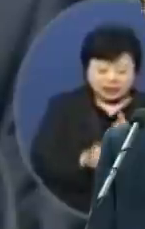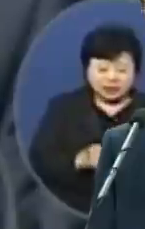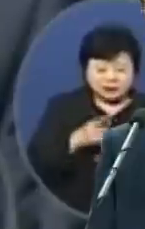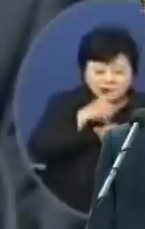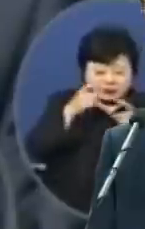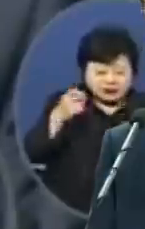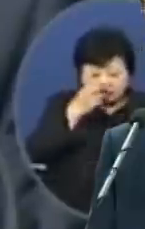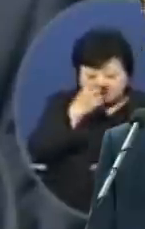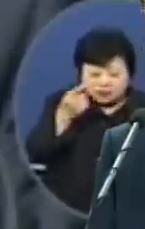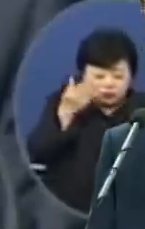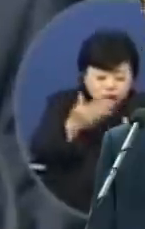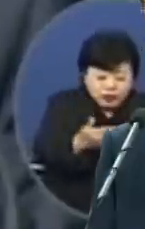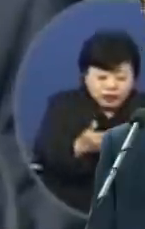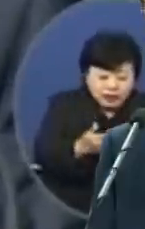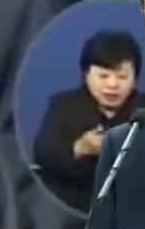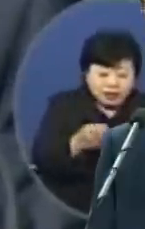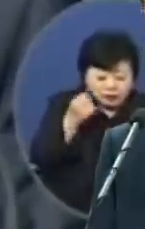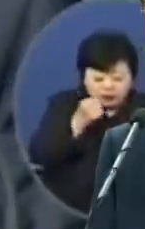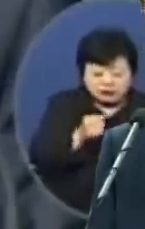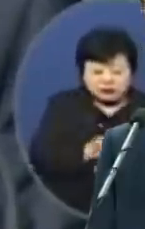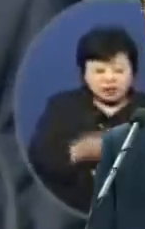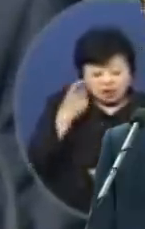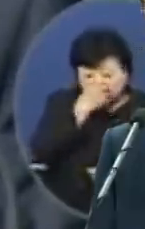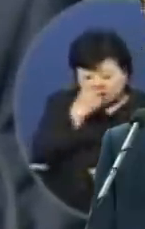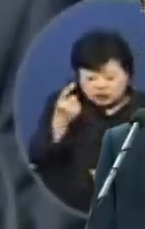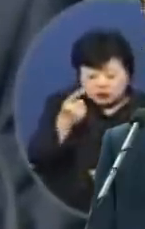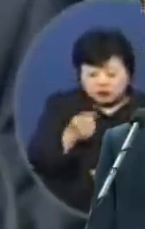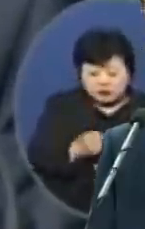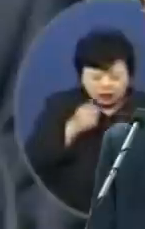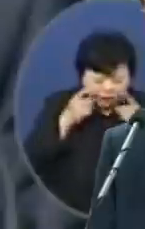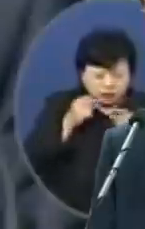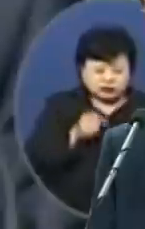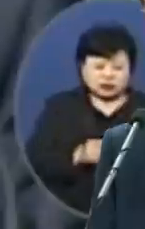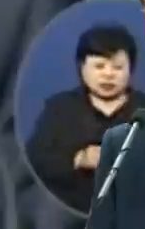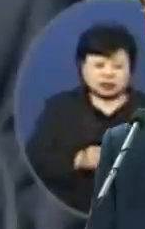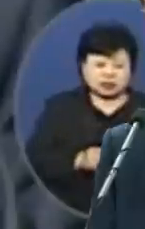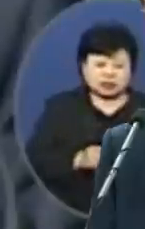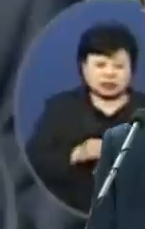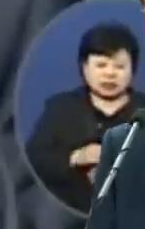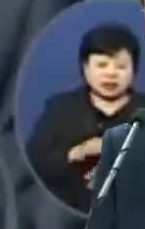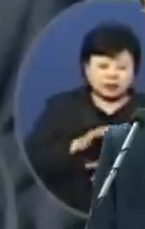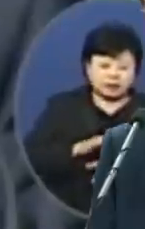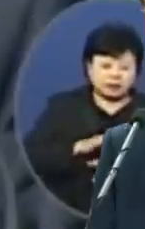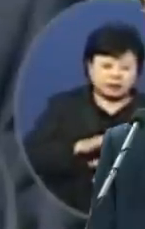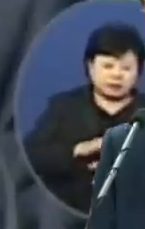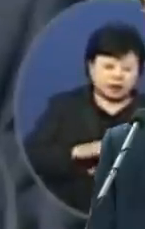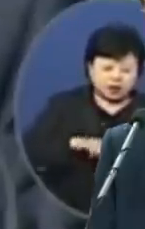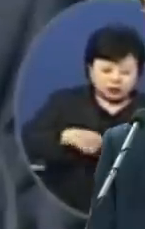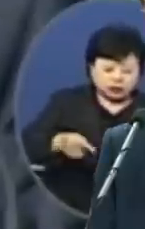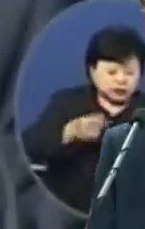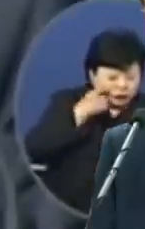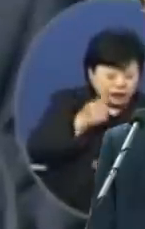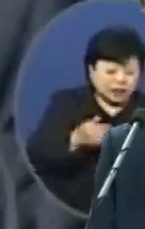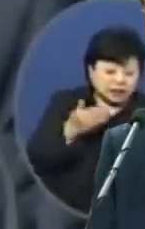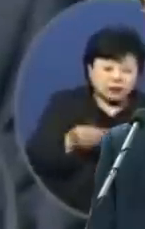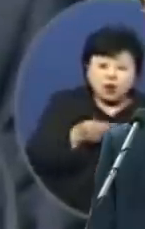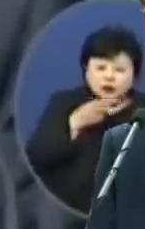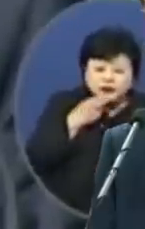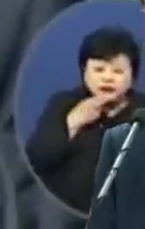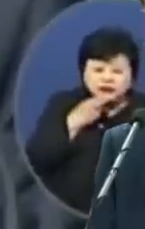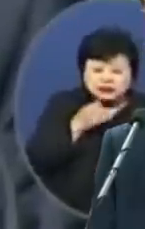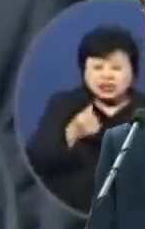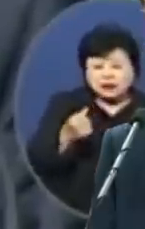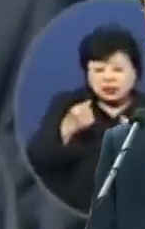성을 지켜줘야 파수꾼이 깨어있을 동안에 적들이 못 들어오는 것입니다. 하나님 없이